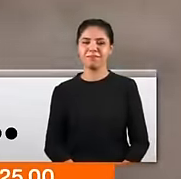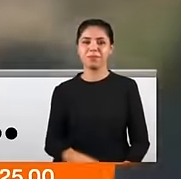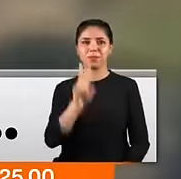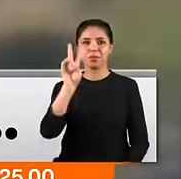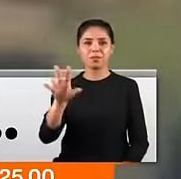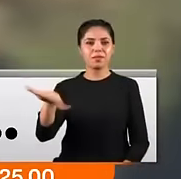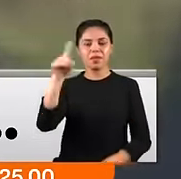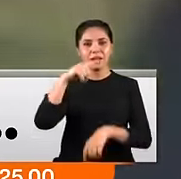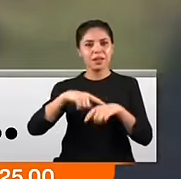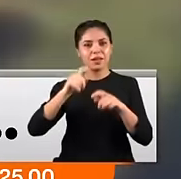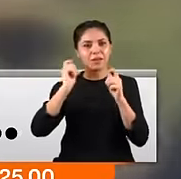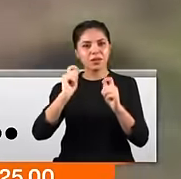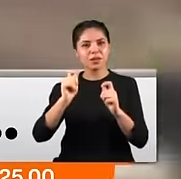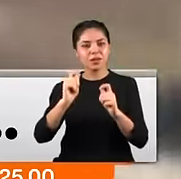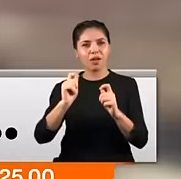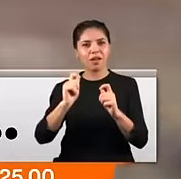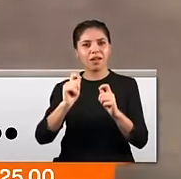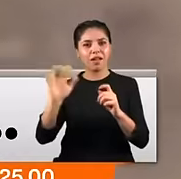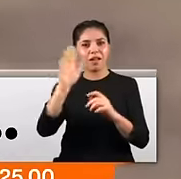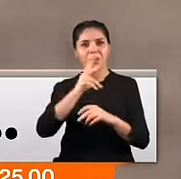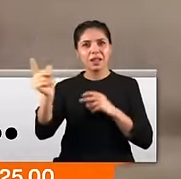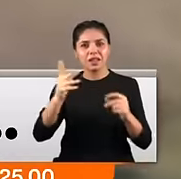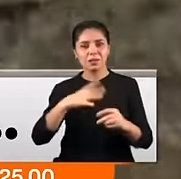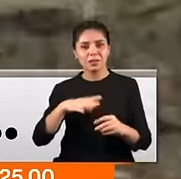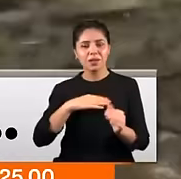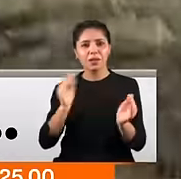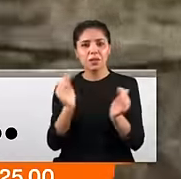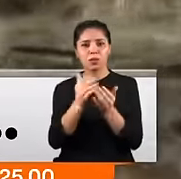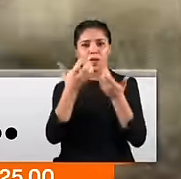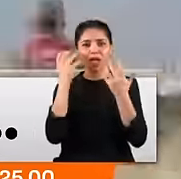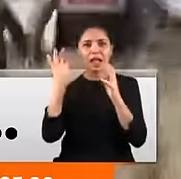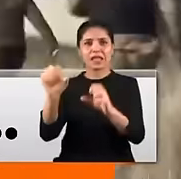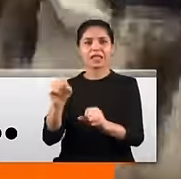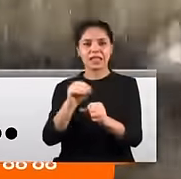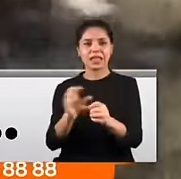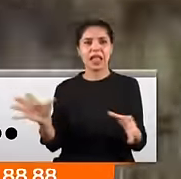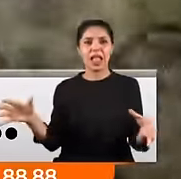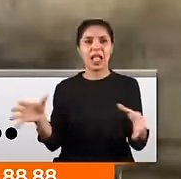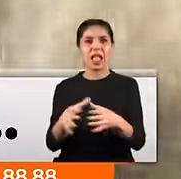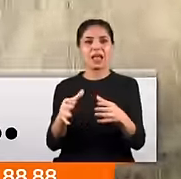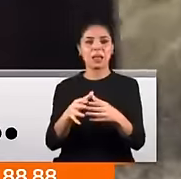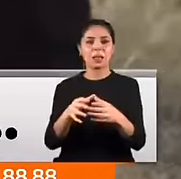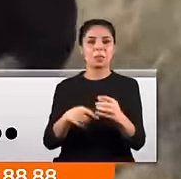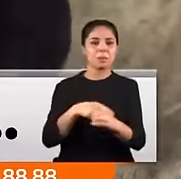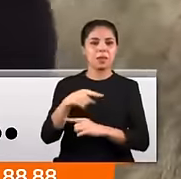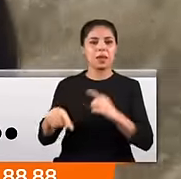Görenler gözlerine inanamadı. Denk gelenler kaçacak yer aradı. Yavru aslanı yakalamak için ekipler çalışma